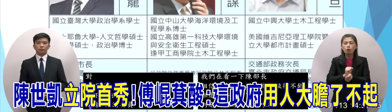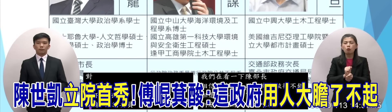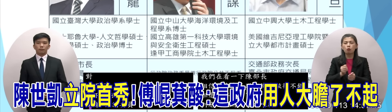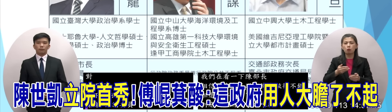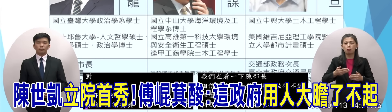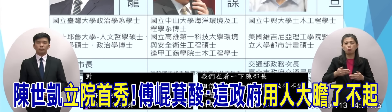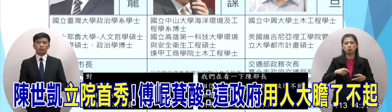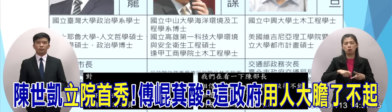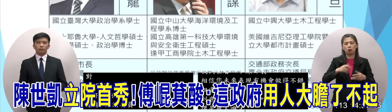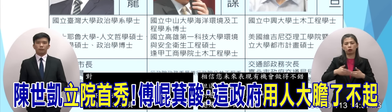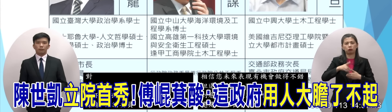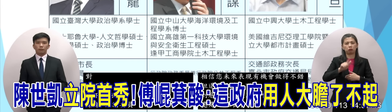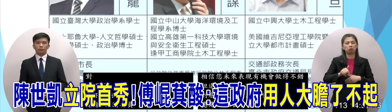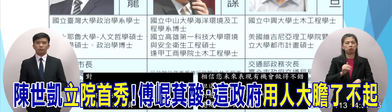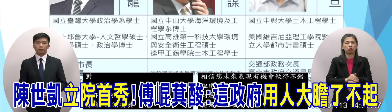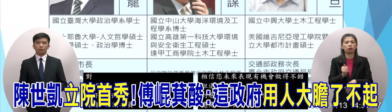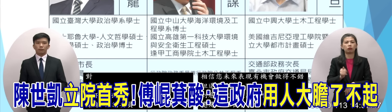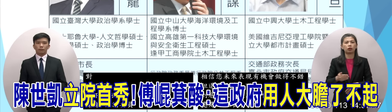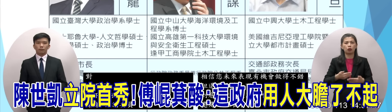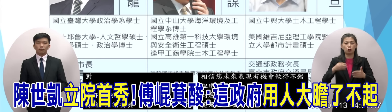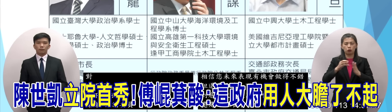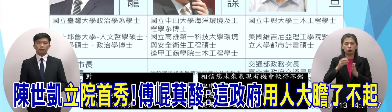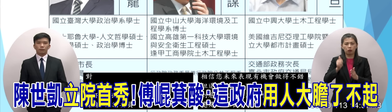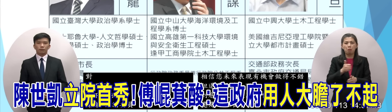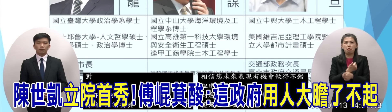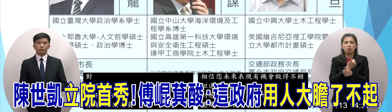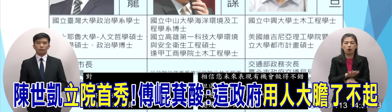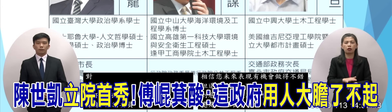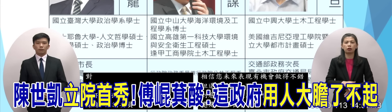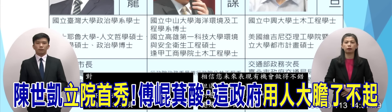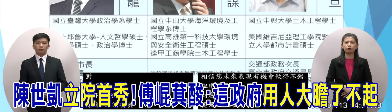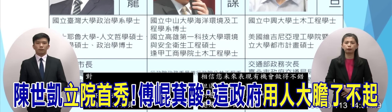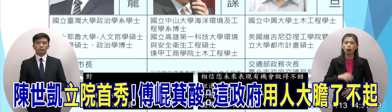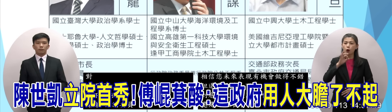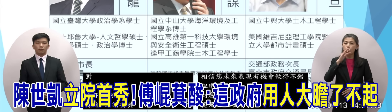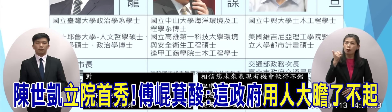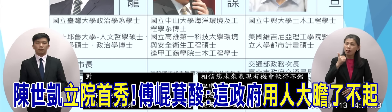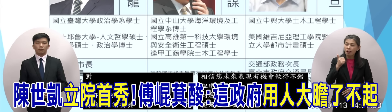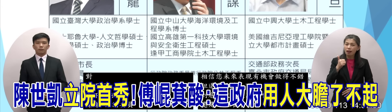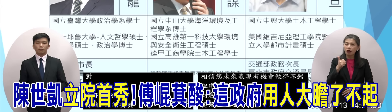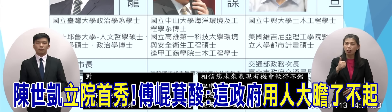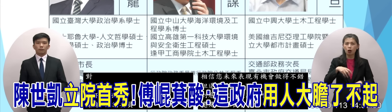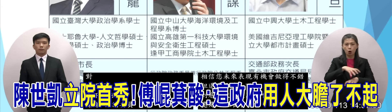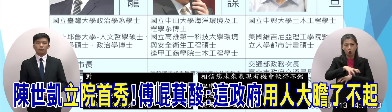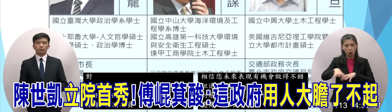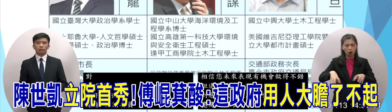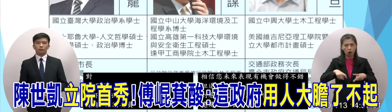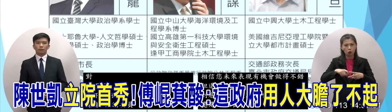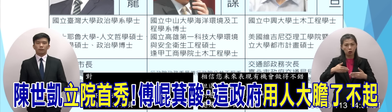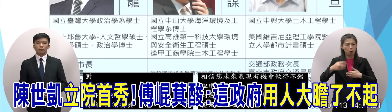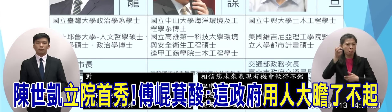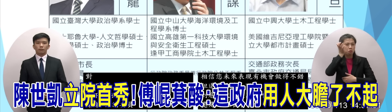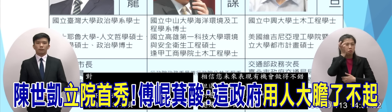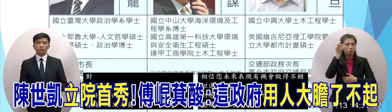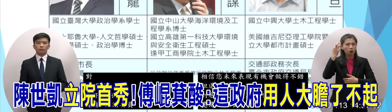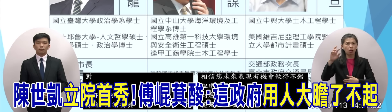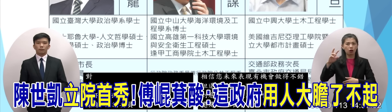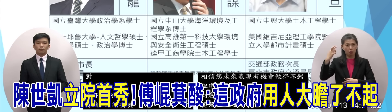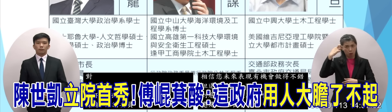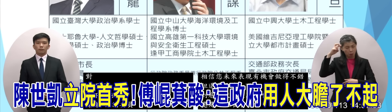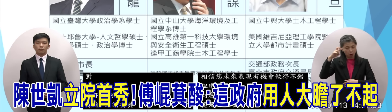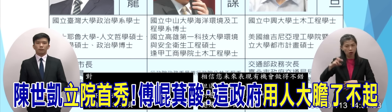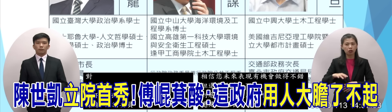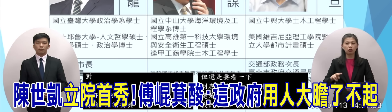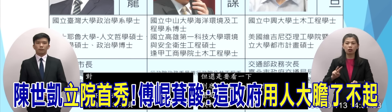过交通局的局长。那个吴鸿谋先生呐、至少环境工程的博士。林佳龙先